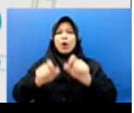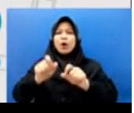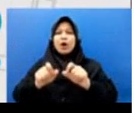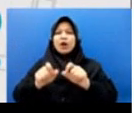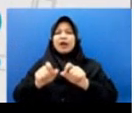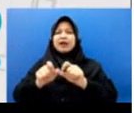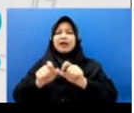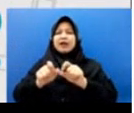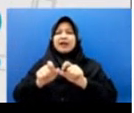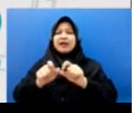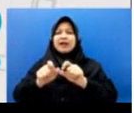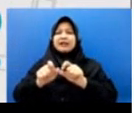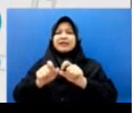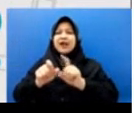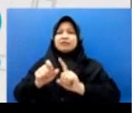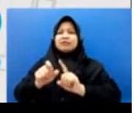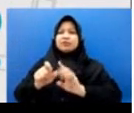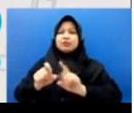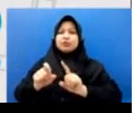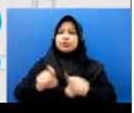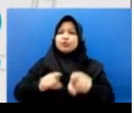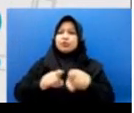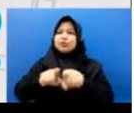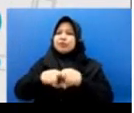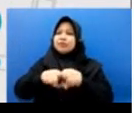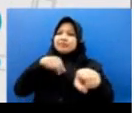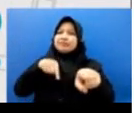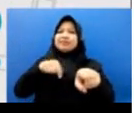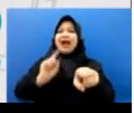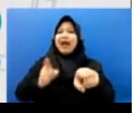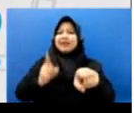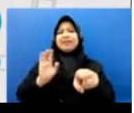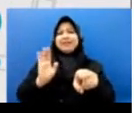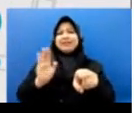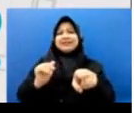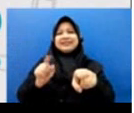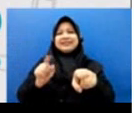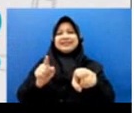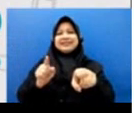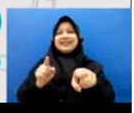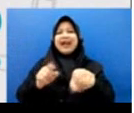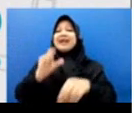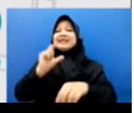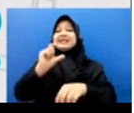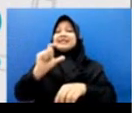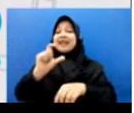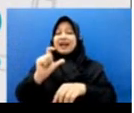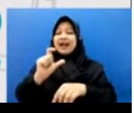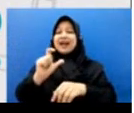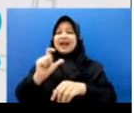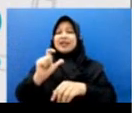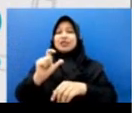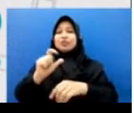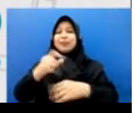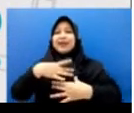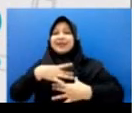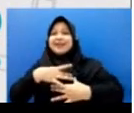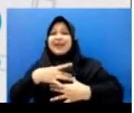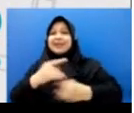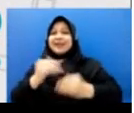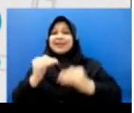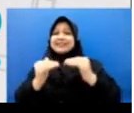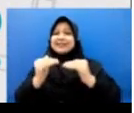adopter. Itu sangat lazim. Cara menyeimbangkan mereka, Bapak dan Ibu, sebetulnya